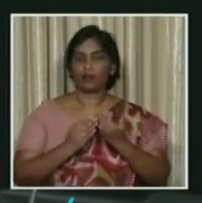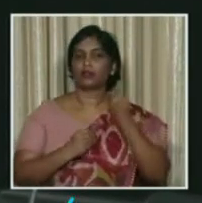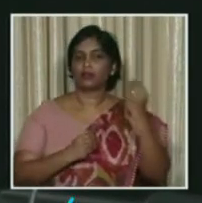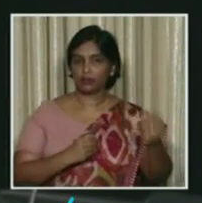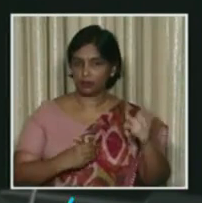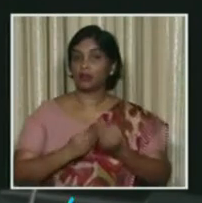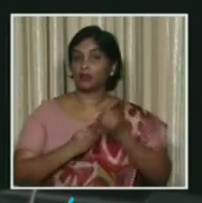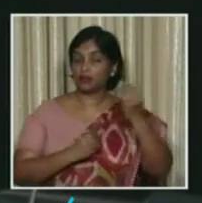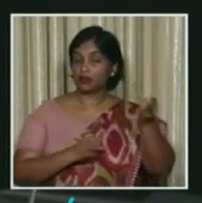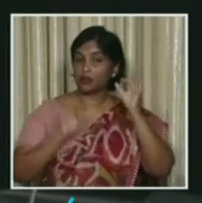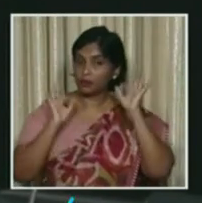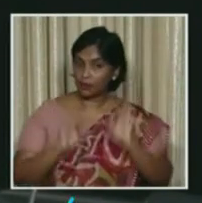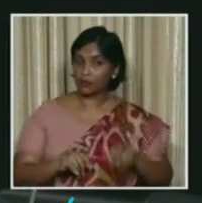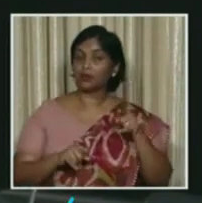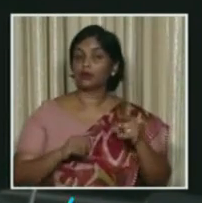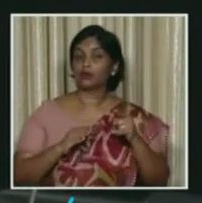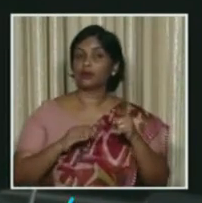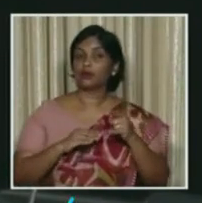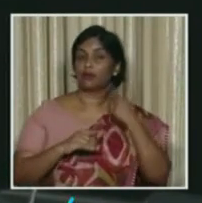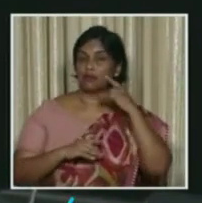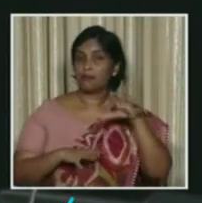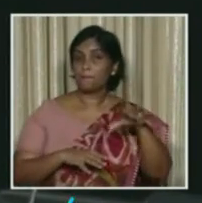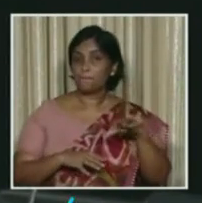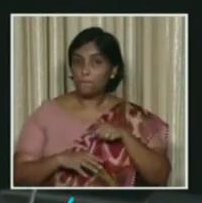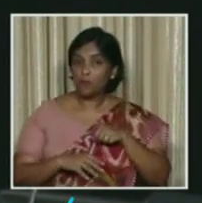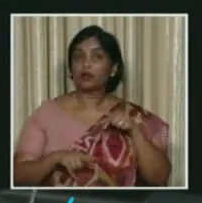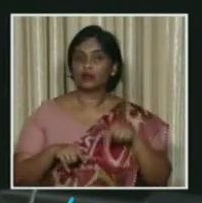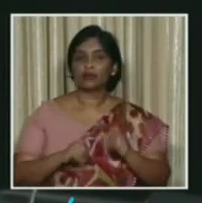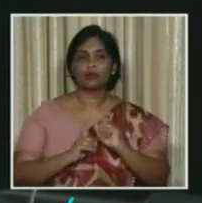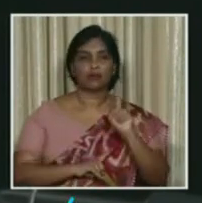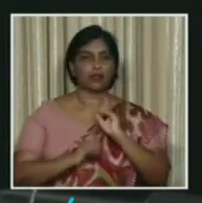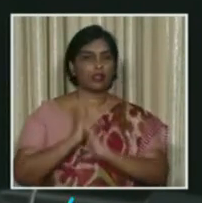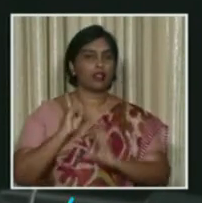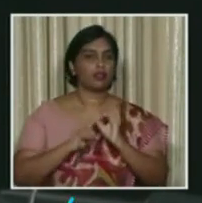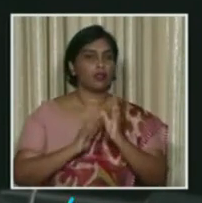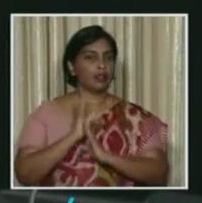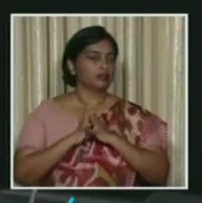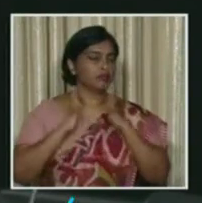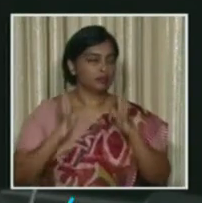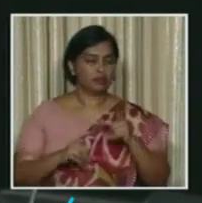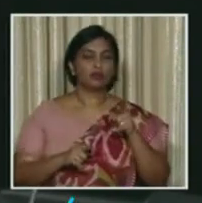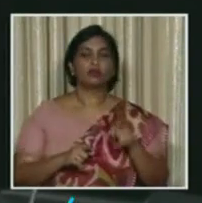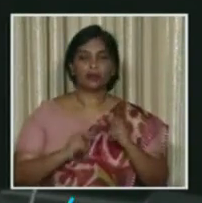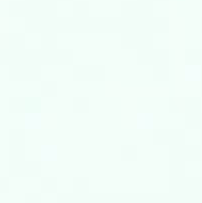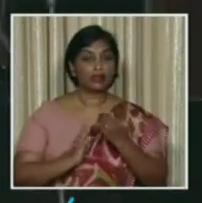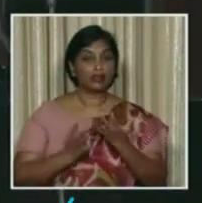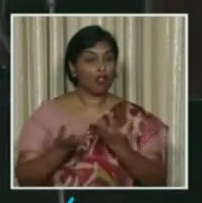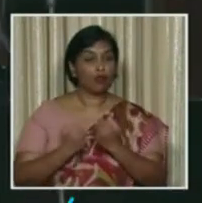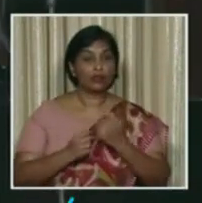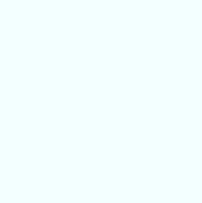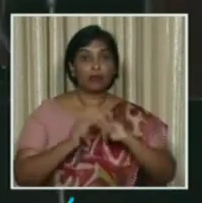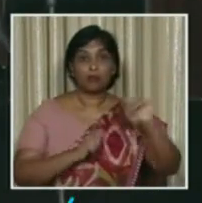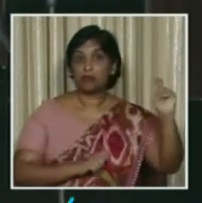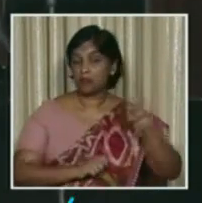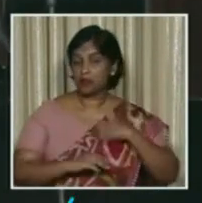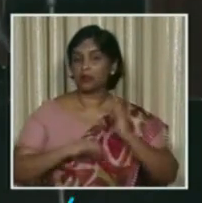ඒ වගේ බාර නොදී ඒ වගේ වල අවභාවිතා කිරීම තමයි අද පාර්ලිමේන්තු මන්ත්‍රීවරුන්ට ඇමතිවරුන්ට තියෙන බරපතල මේ චෝදනා තියෙන්නේ. වන්දි